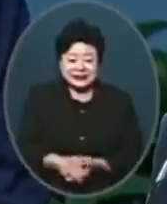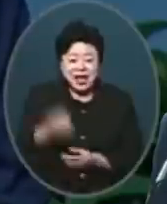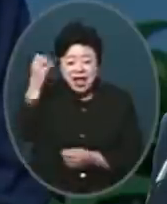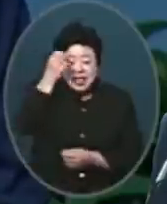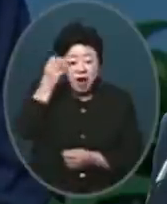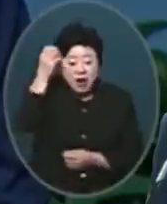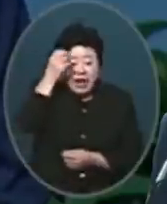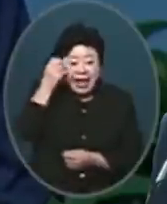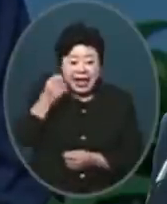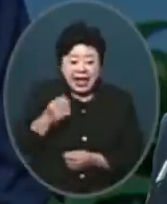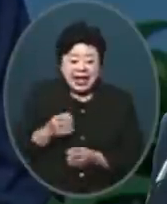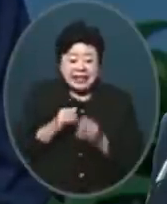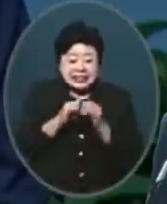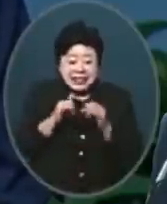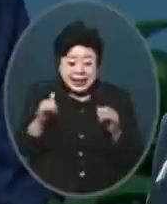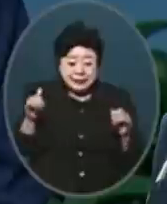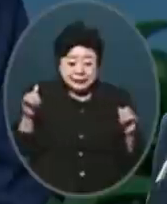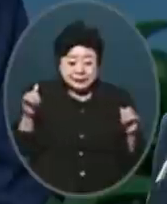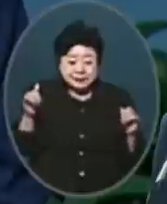영의 사람이